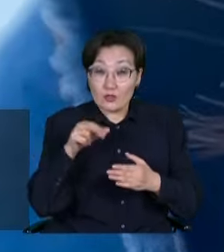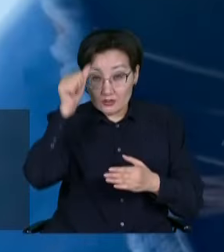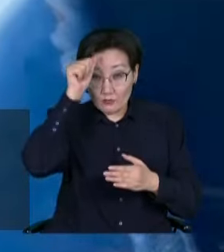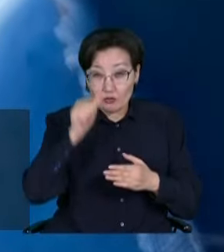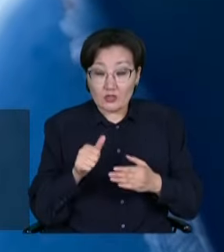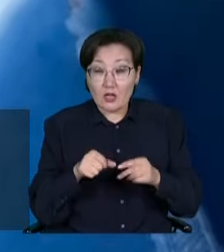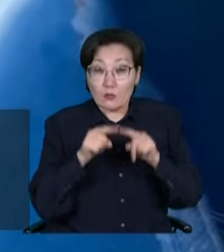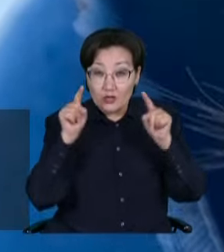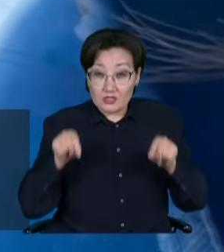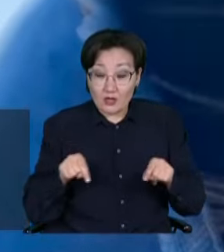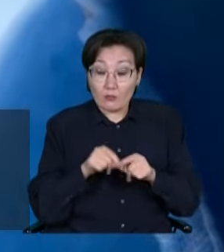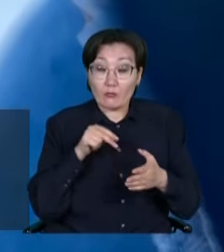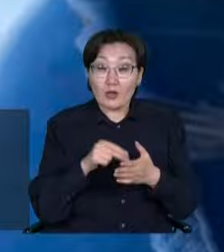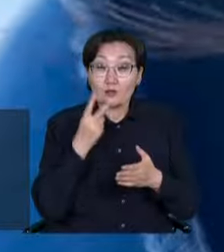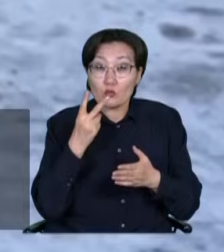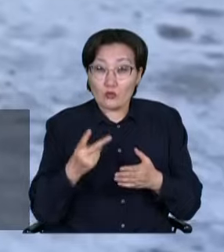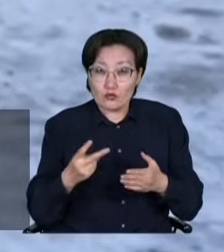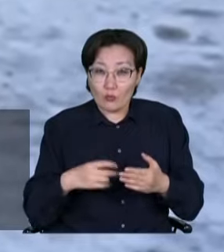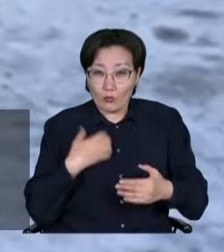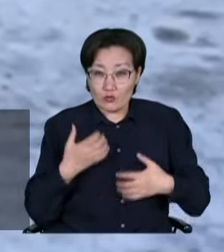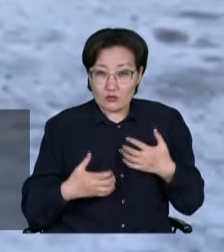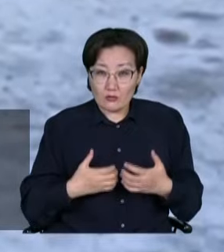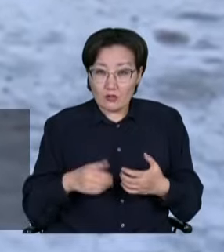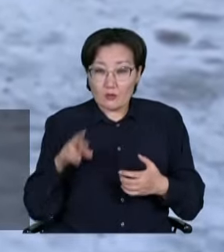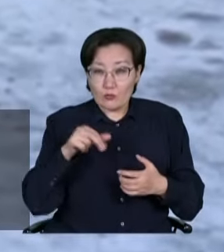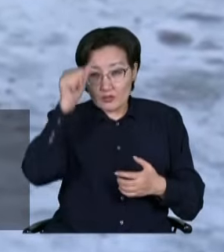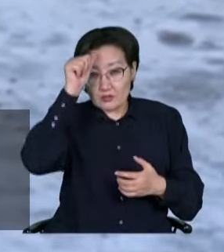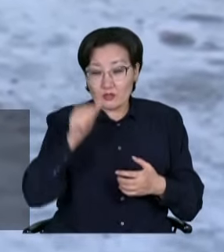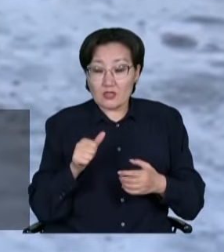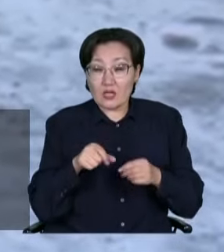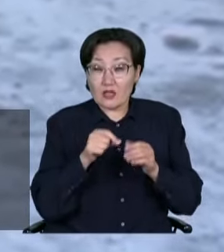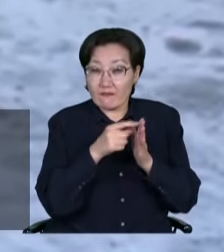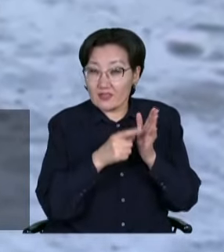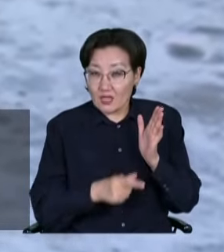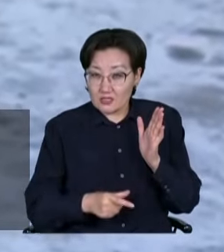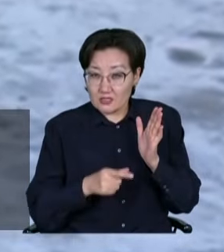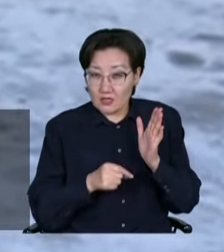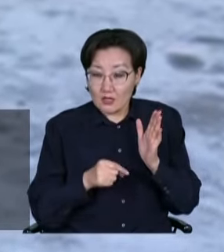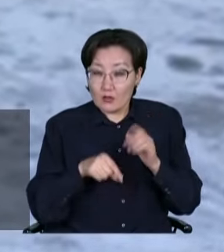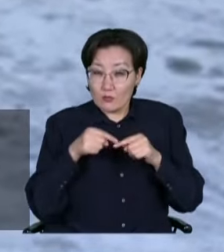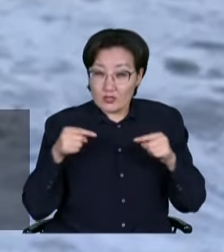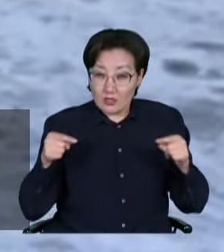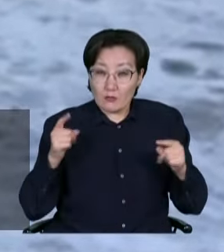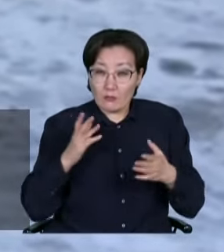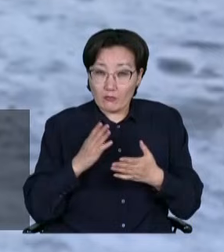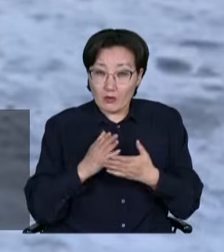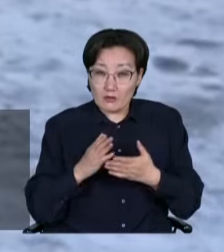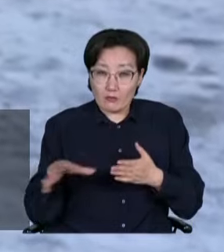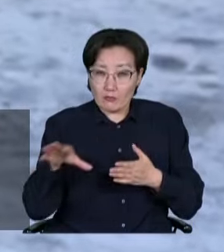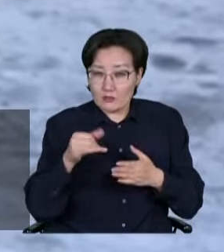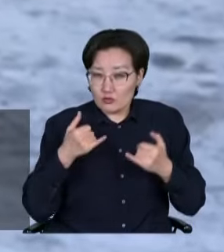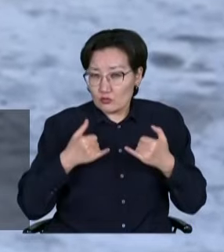келген түбіртектің бағасын көріп шошып отыр. Январь айында квитанция келген кезде айырмашылығы, конечно, бәрімізді удивить